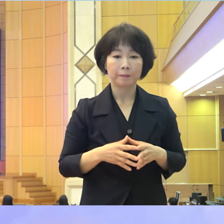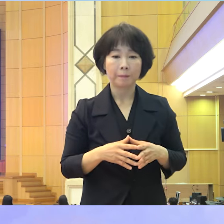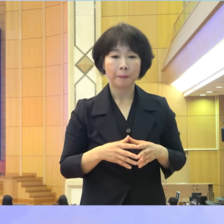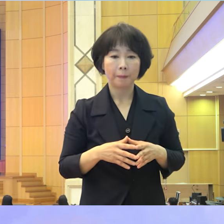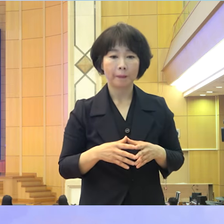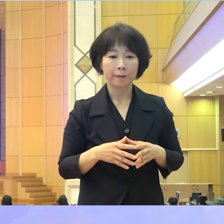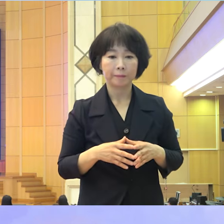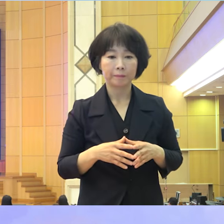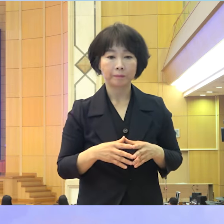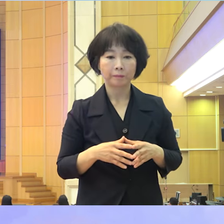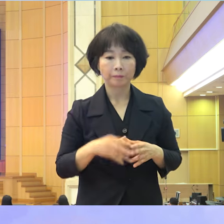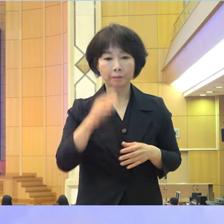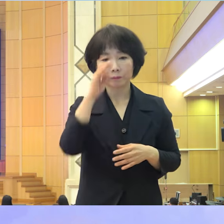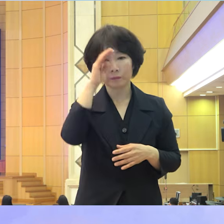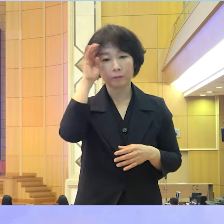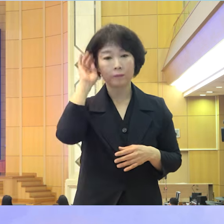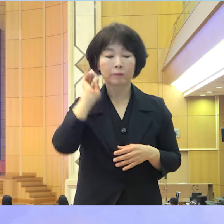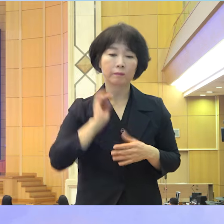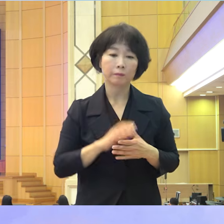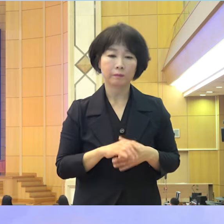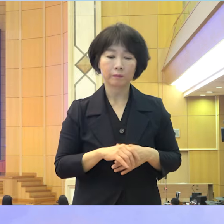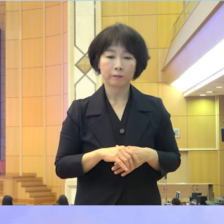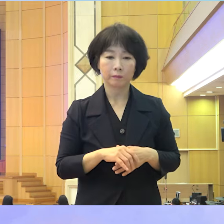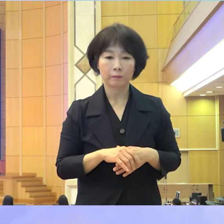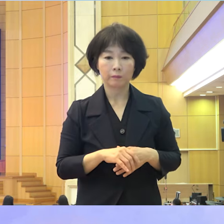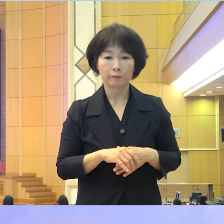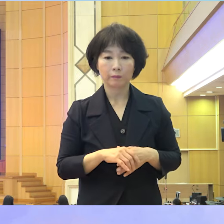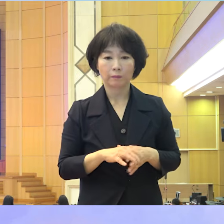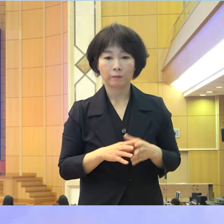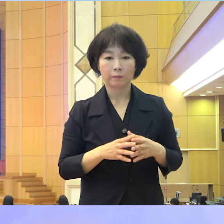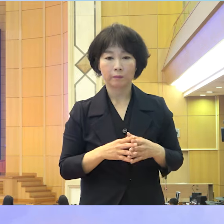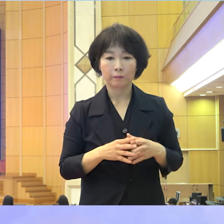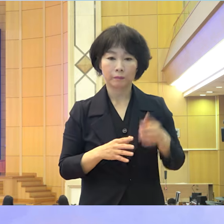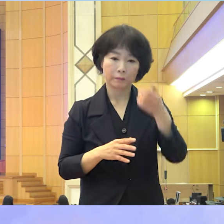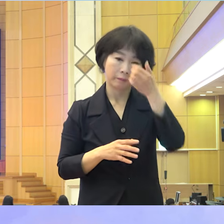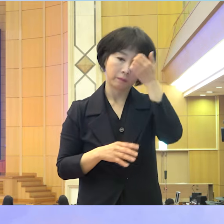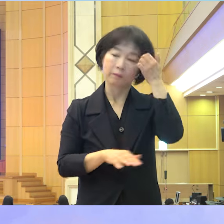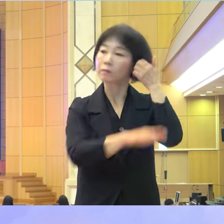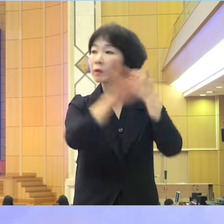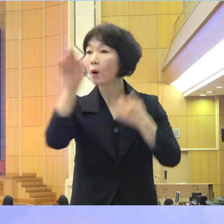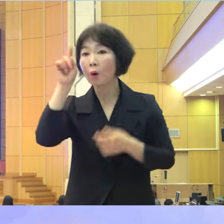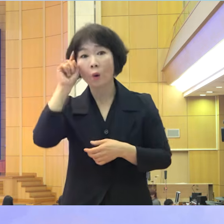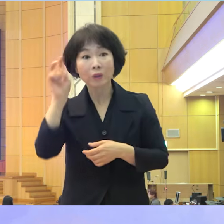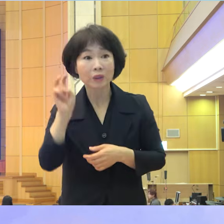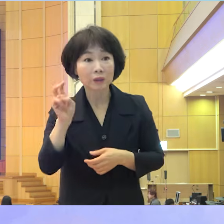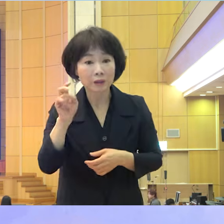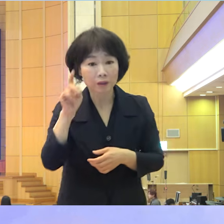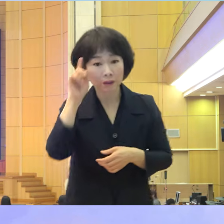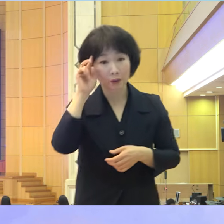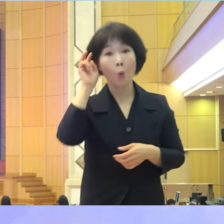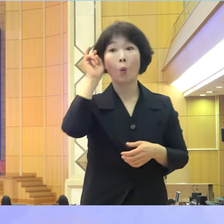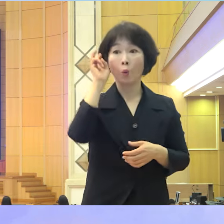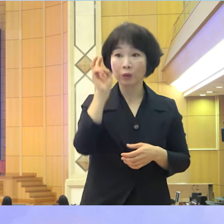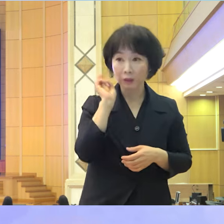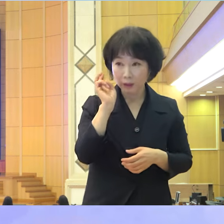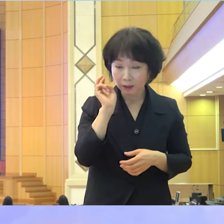오전 10시 30분, 오후 8시 10분에 있습니다. 그리고 혹시